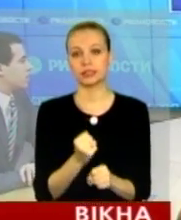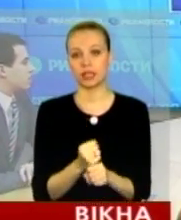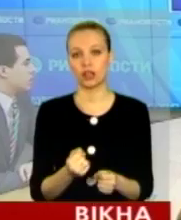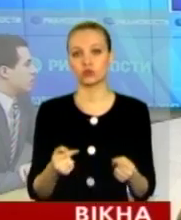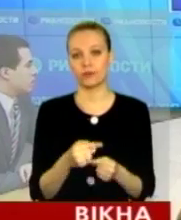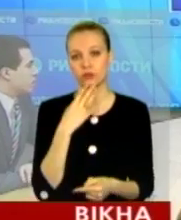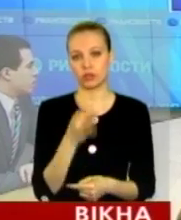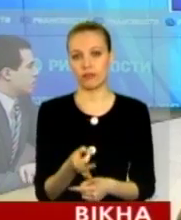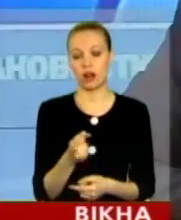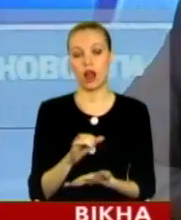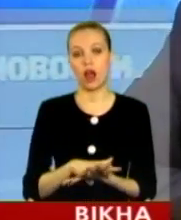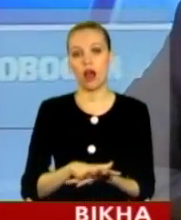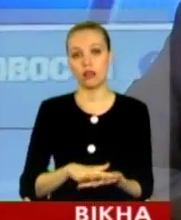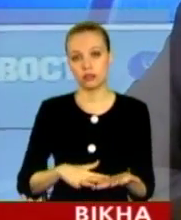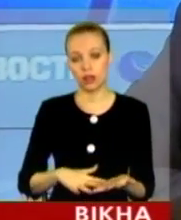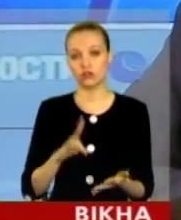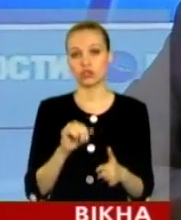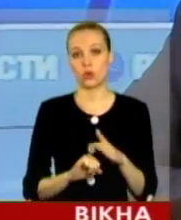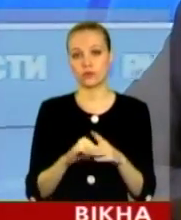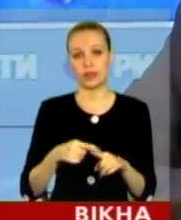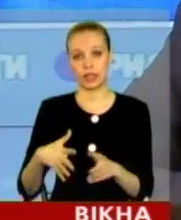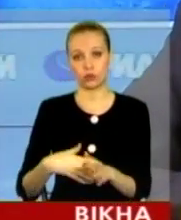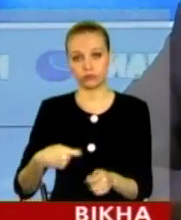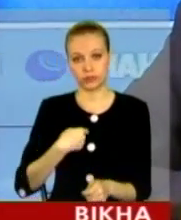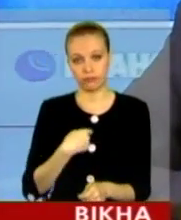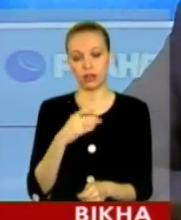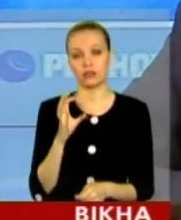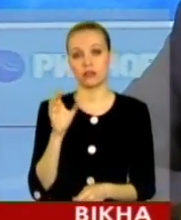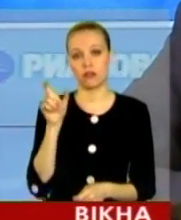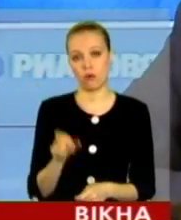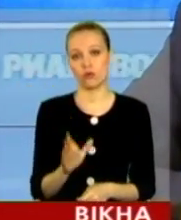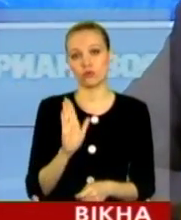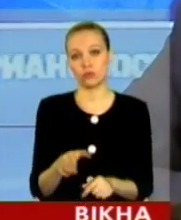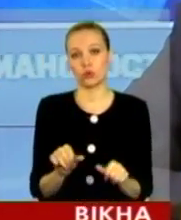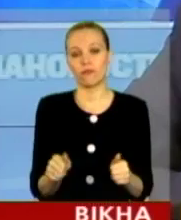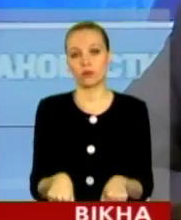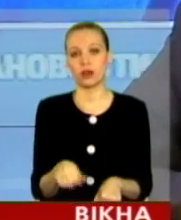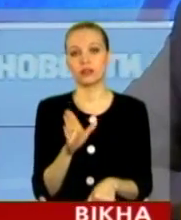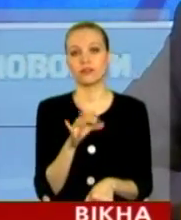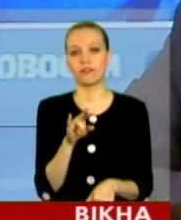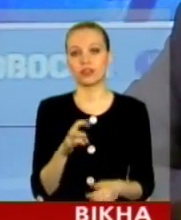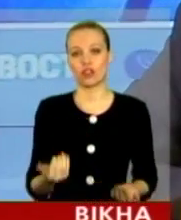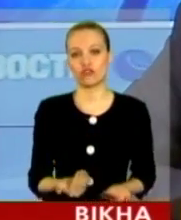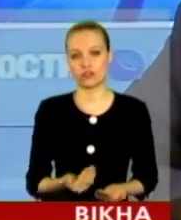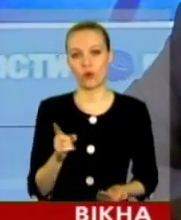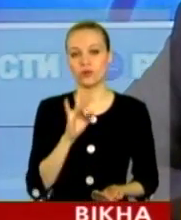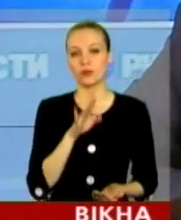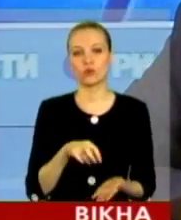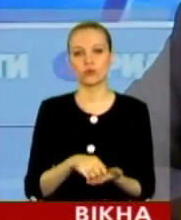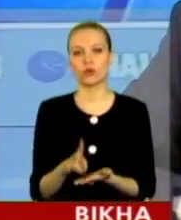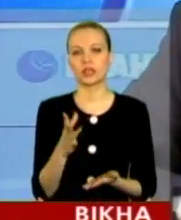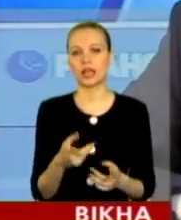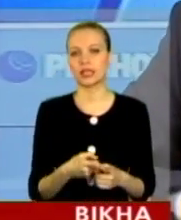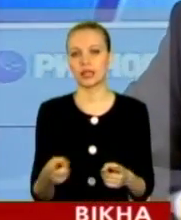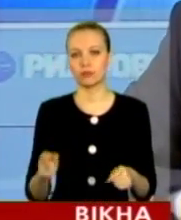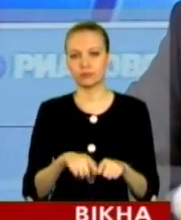соответствующее заявление. А дальше на основании этого заявления он будет оформлять вид на жительство, он не будет проходить никакие